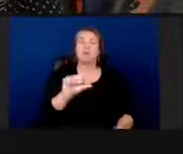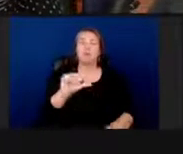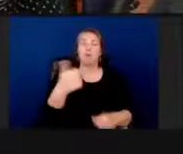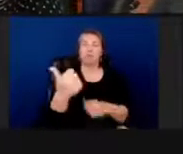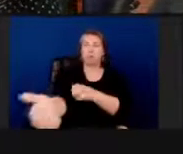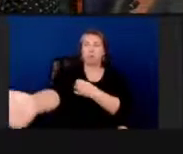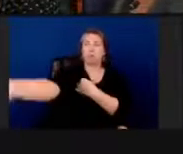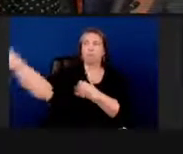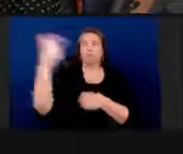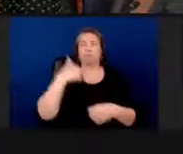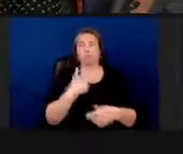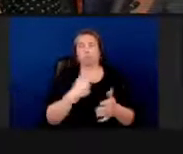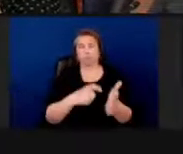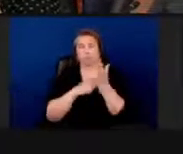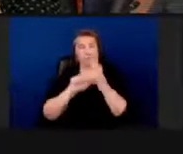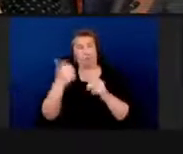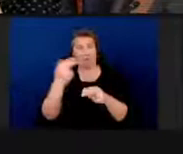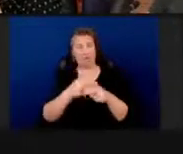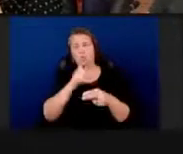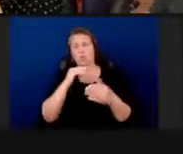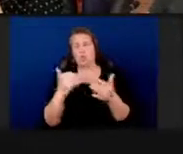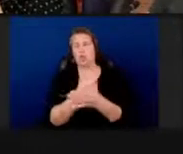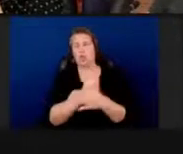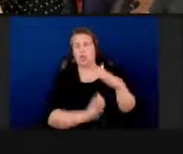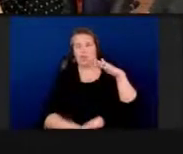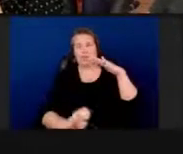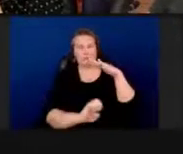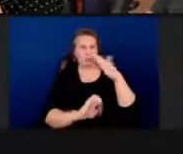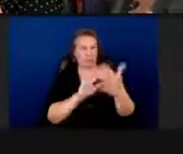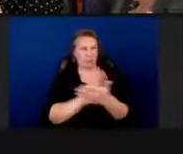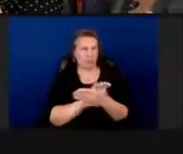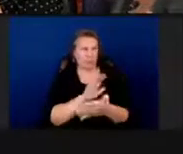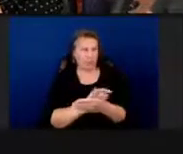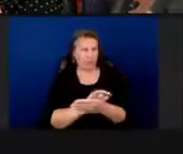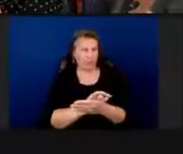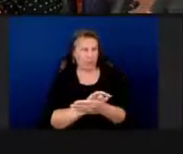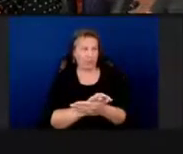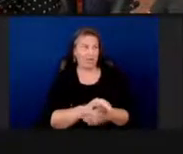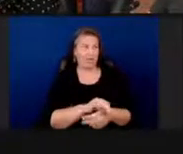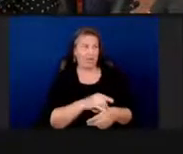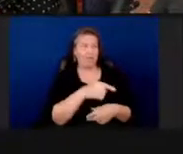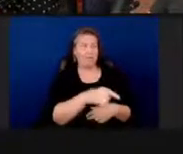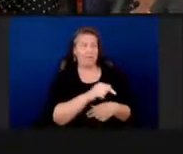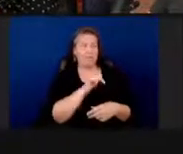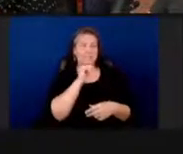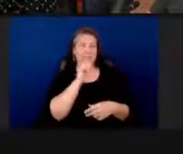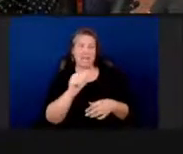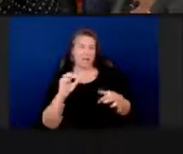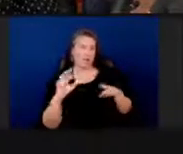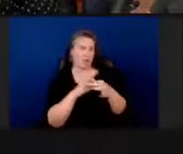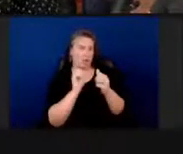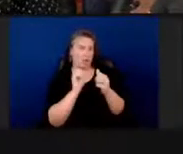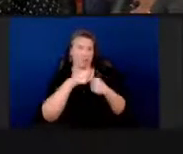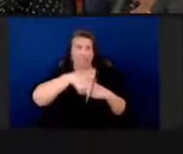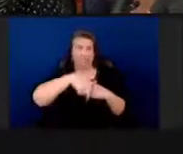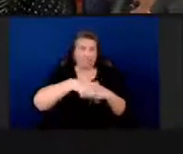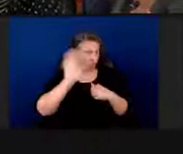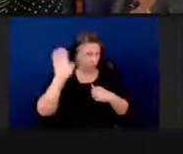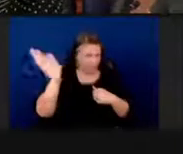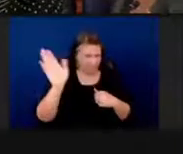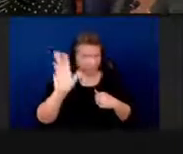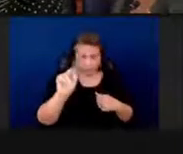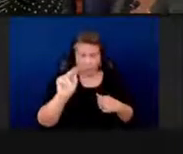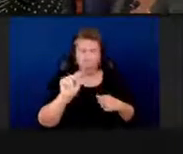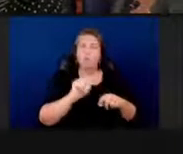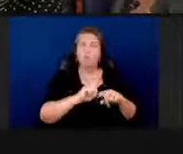shule hiyo kwa jamii. Mojawapo ya shule ambayo itahitaji jina ni shule moja ya chekechea ambayo haihusiani moja kwa